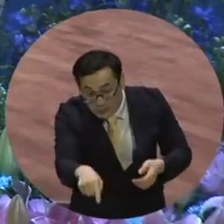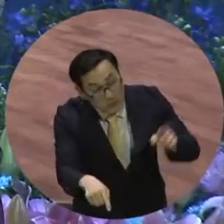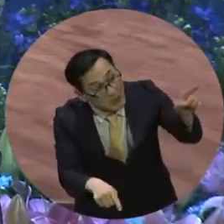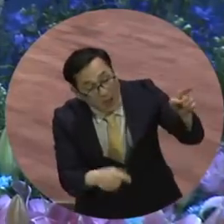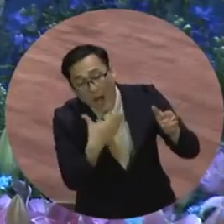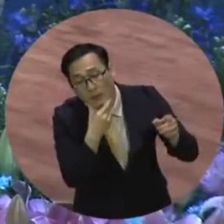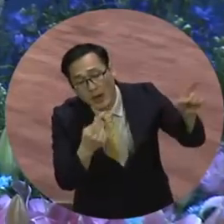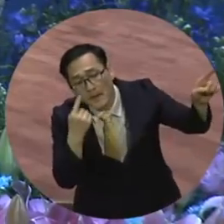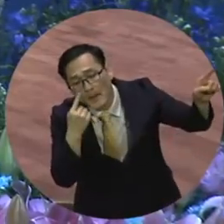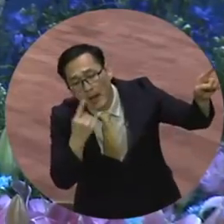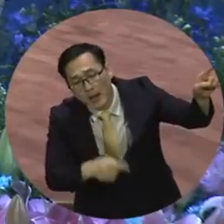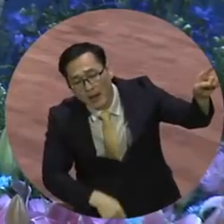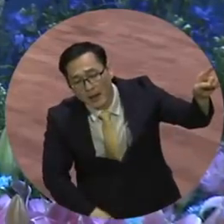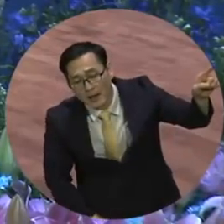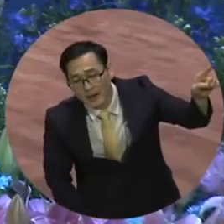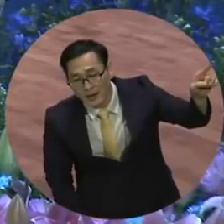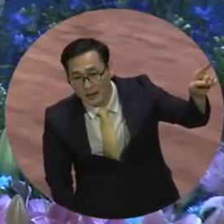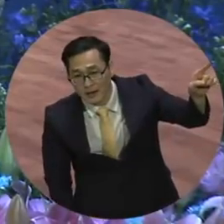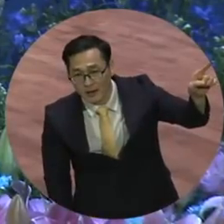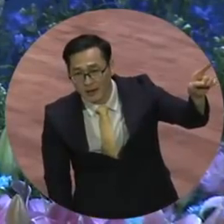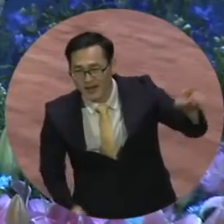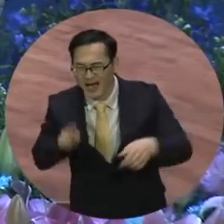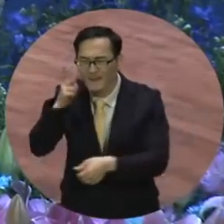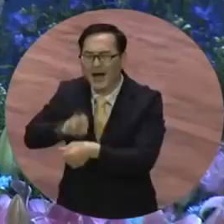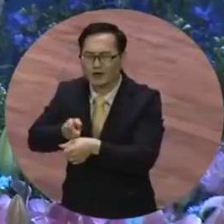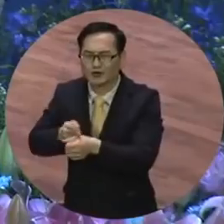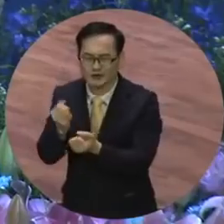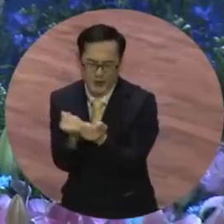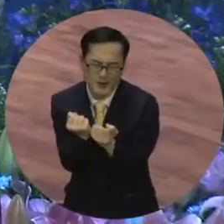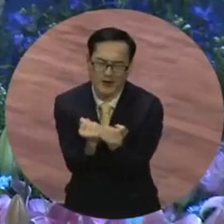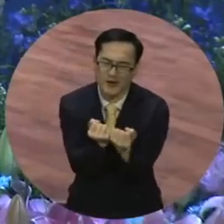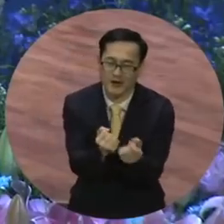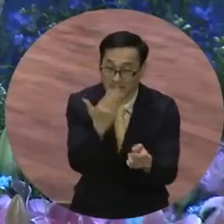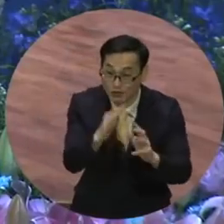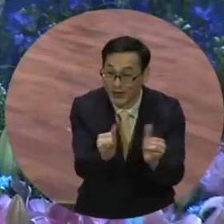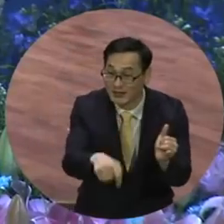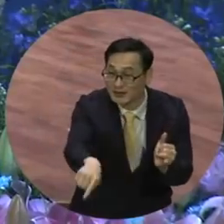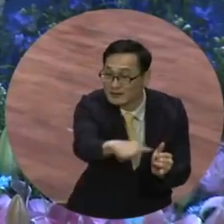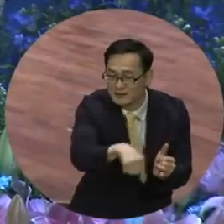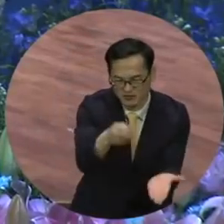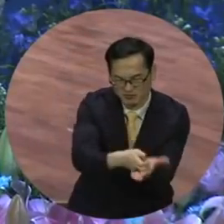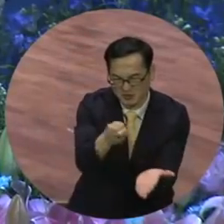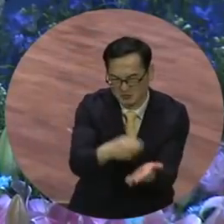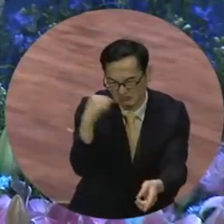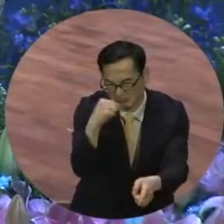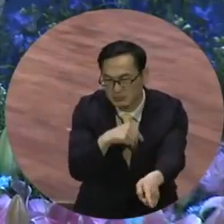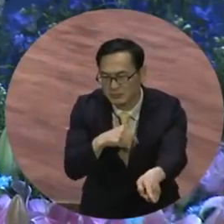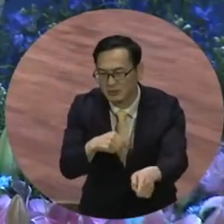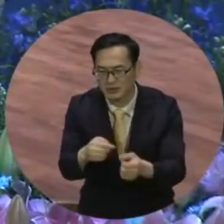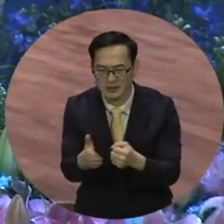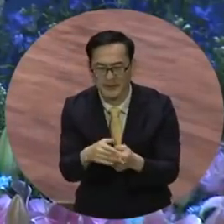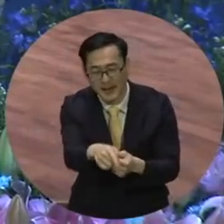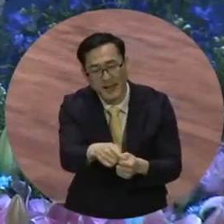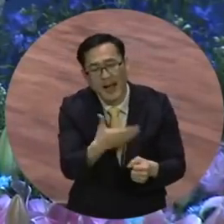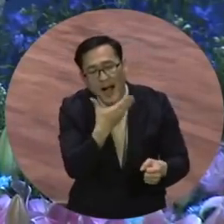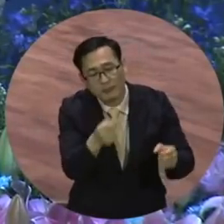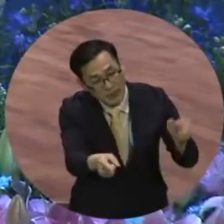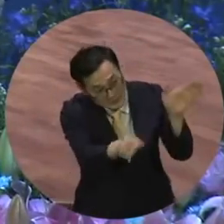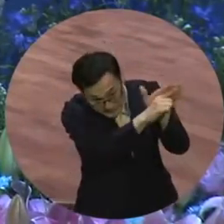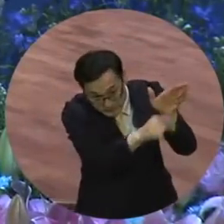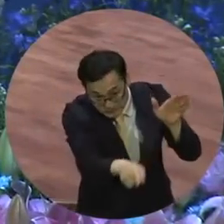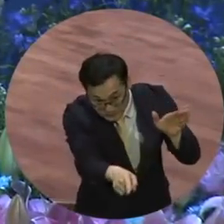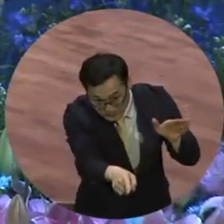보자. 자, 바울의 결론은요. 이 유대인들이 그렇게 정말 존경하는